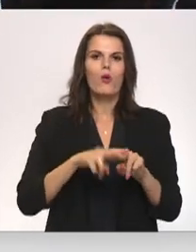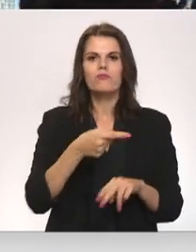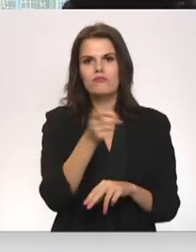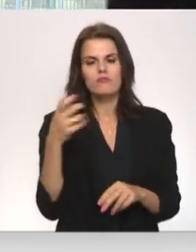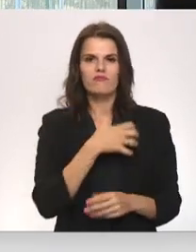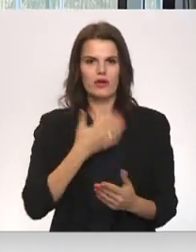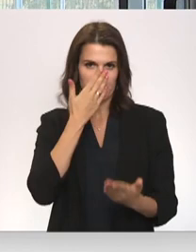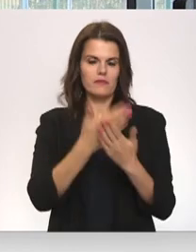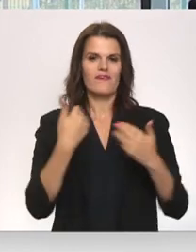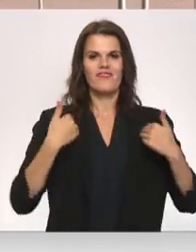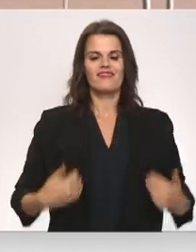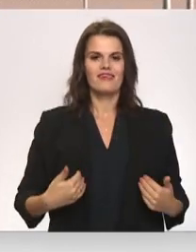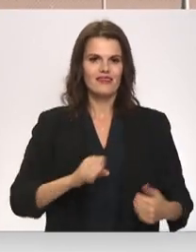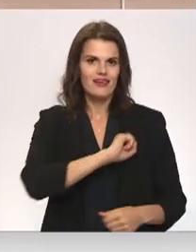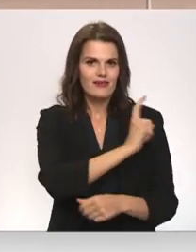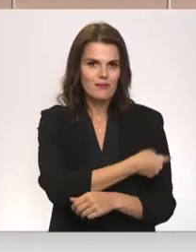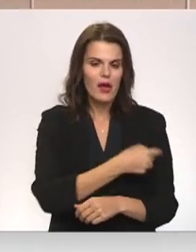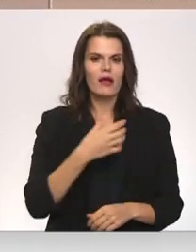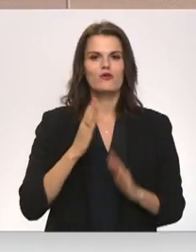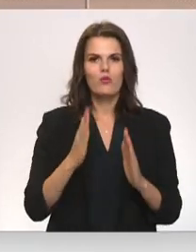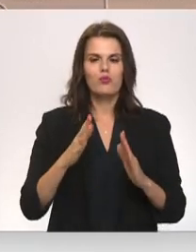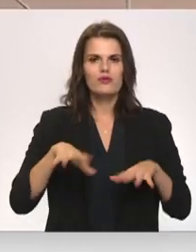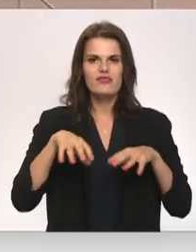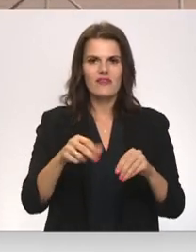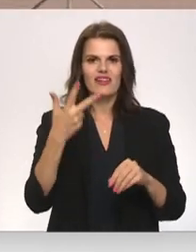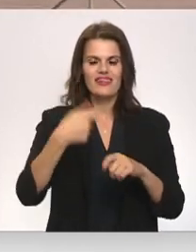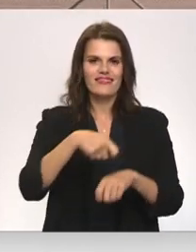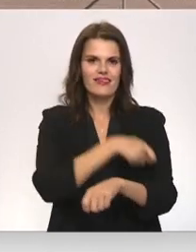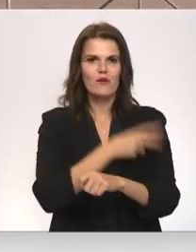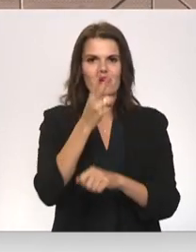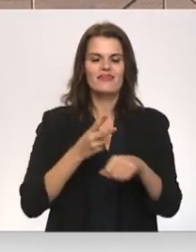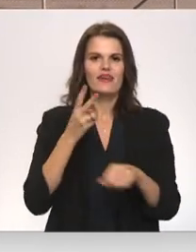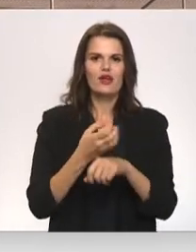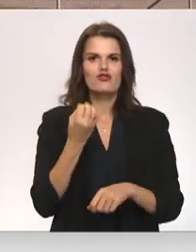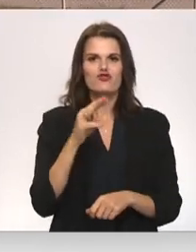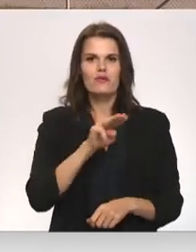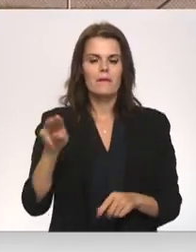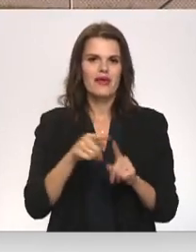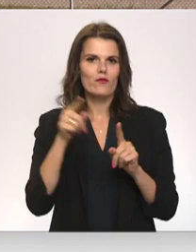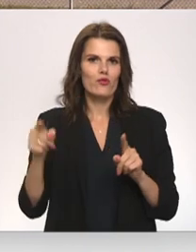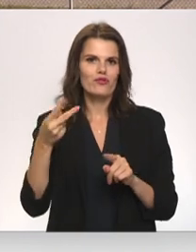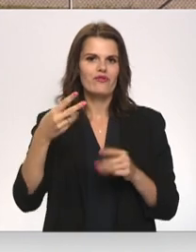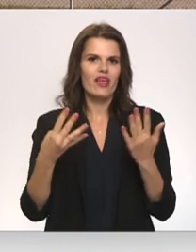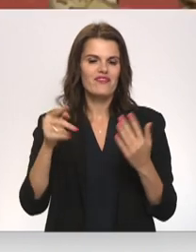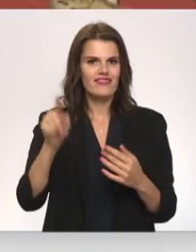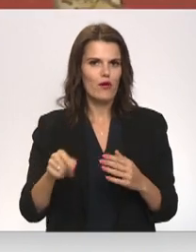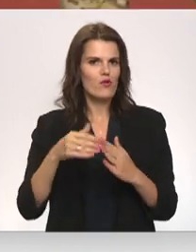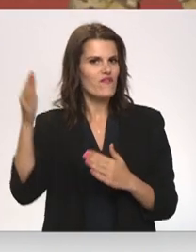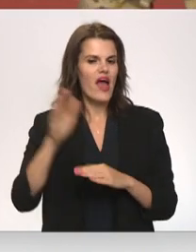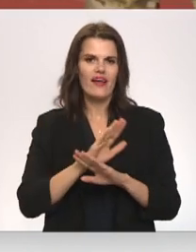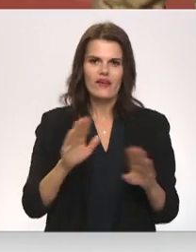vajadzēs pierādīt fiziskās spējas. Būs jāveic 3 km skrējiens ne ilgākā 14 minūtēs un 29